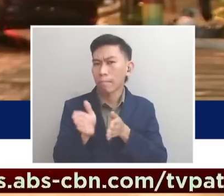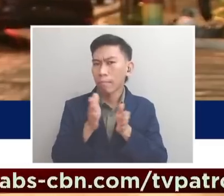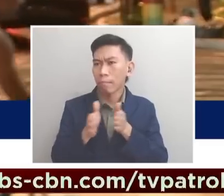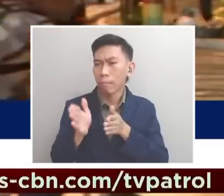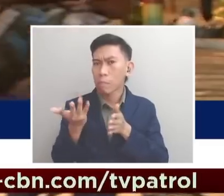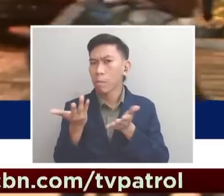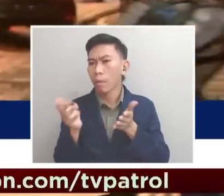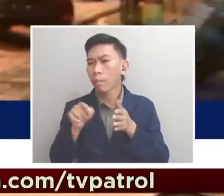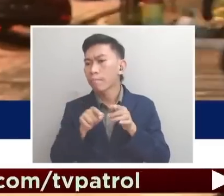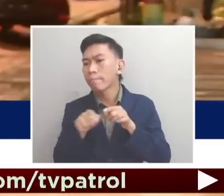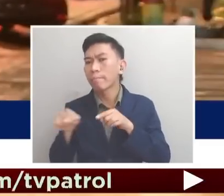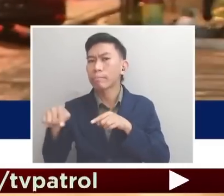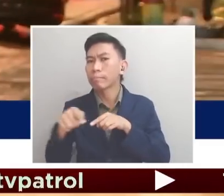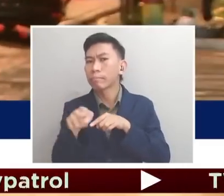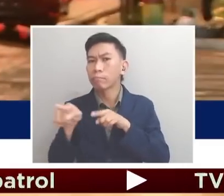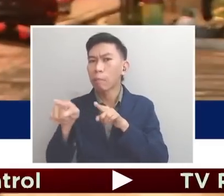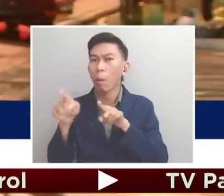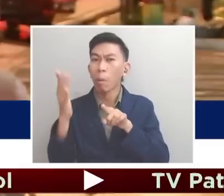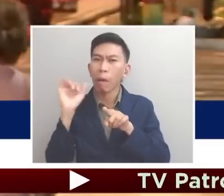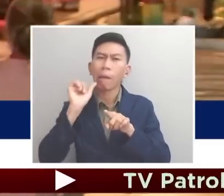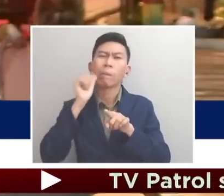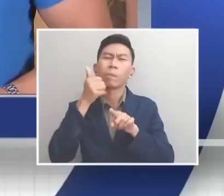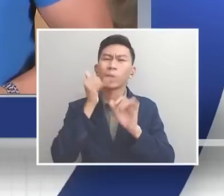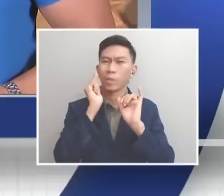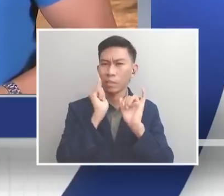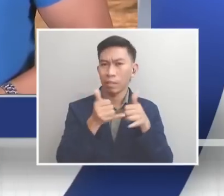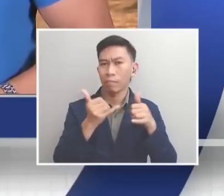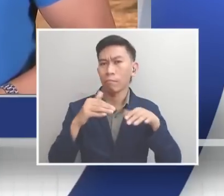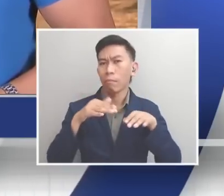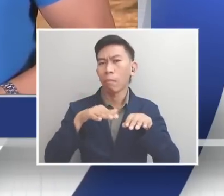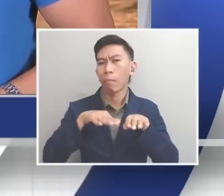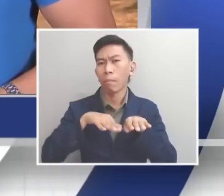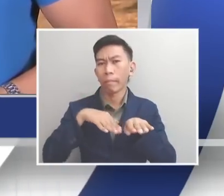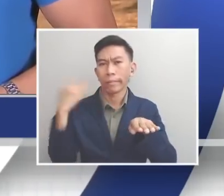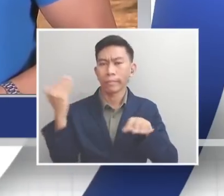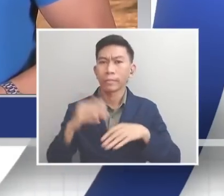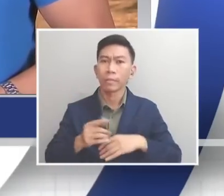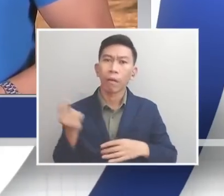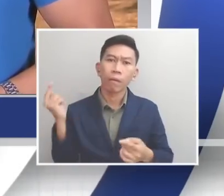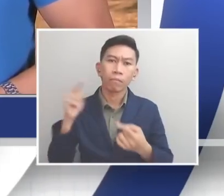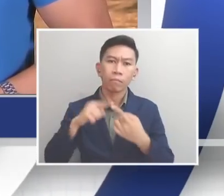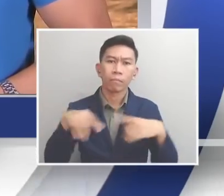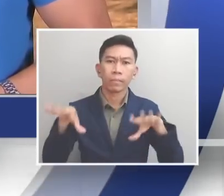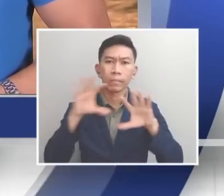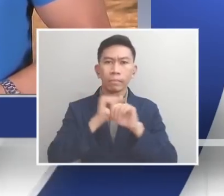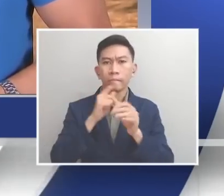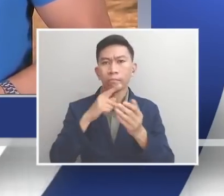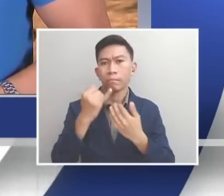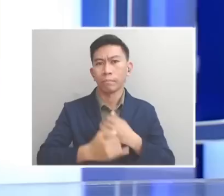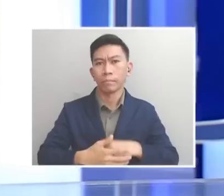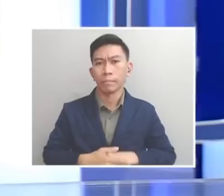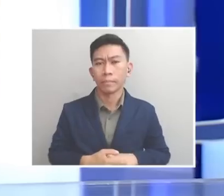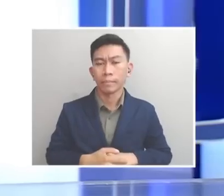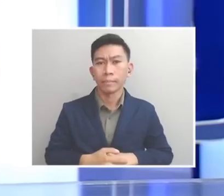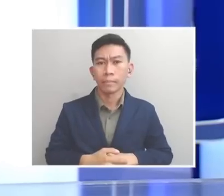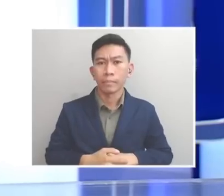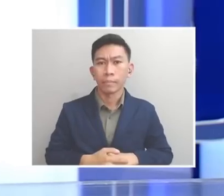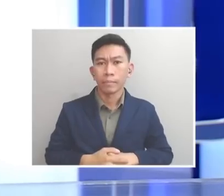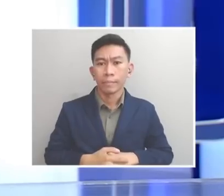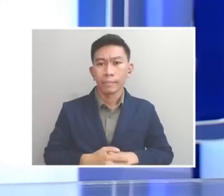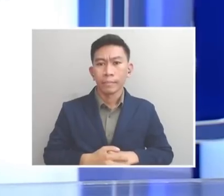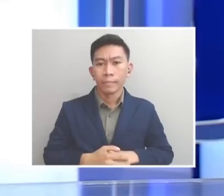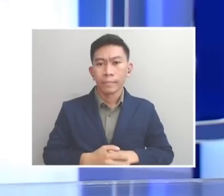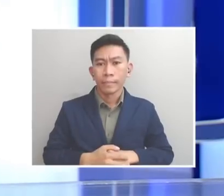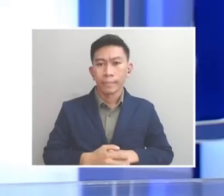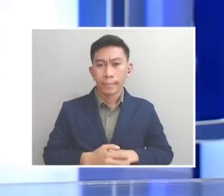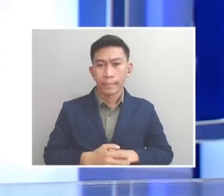itong rehabilitasyon ng Lagusnilan. Henry. Maraming salamat, Jeffrey Hernaez. Naniniwala